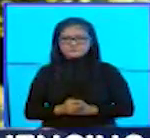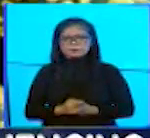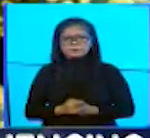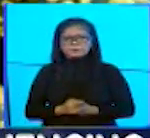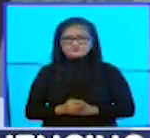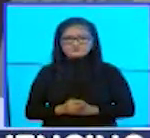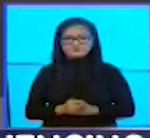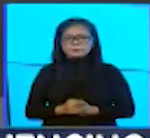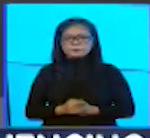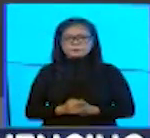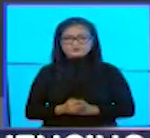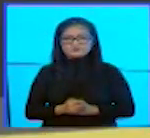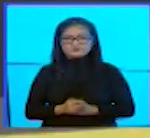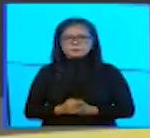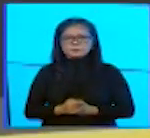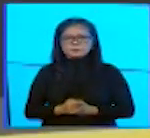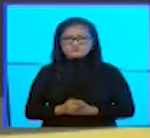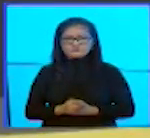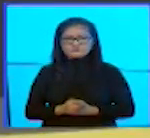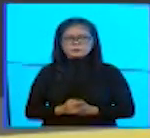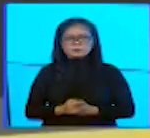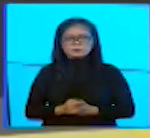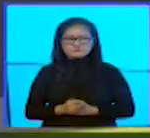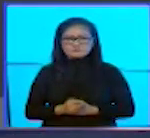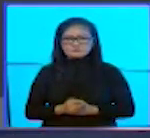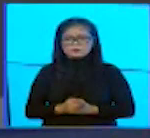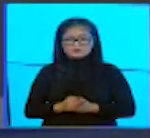sebenarnya + beret in